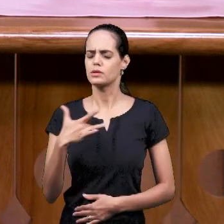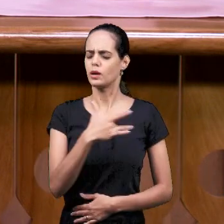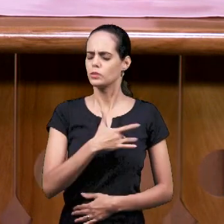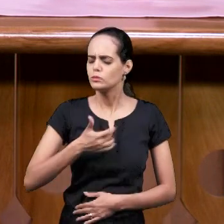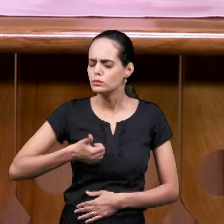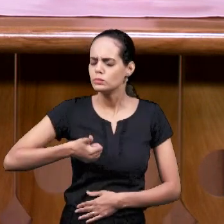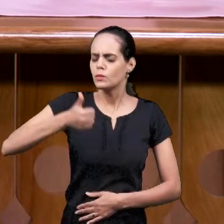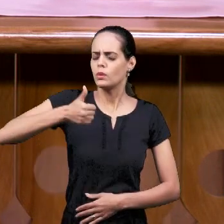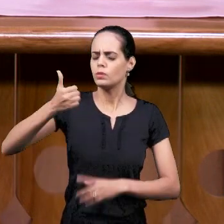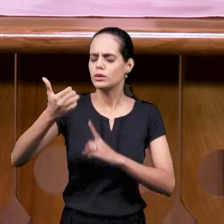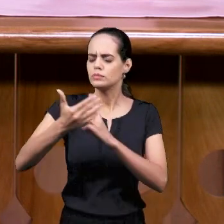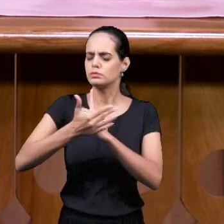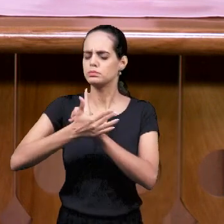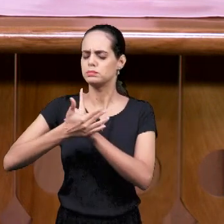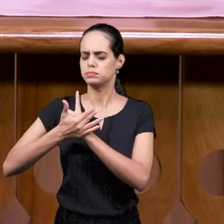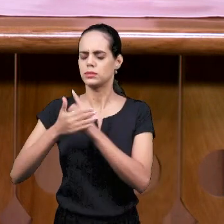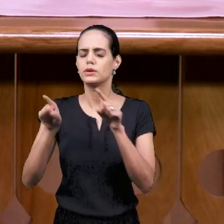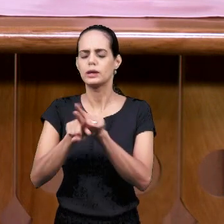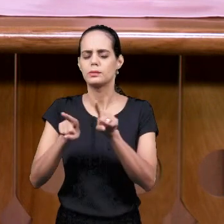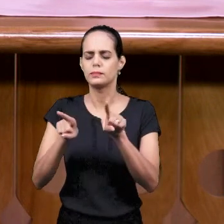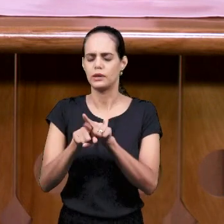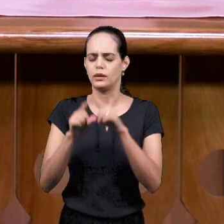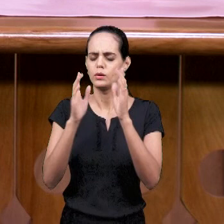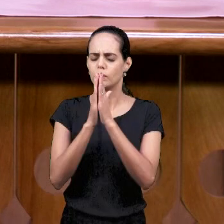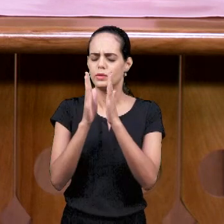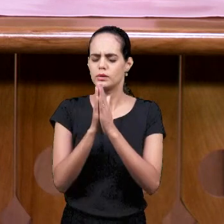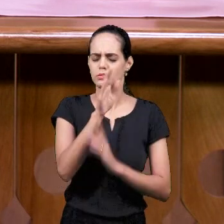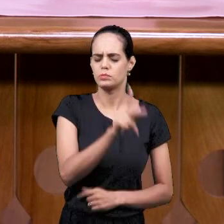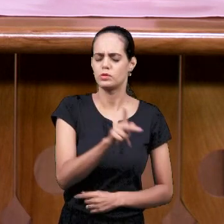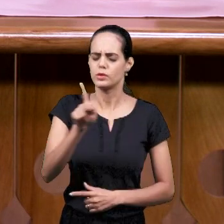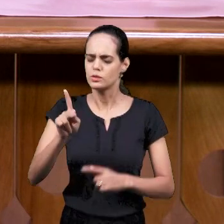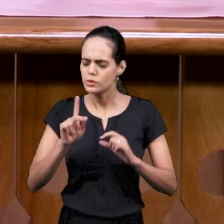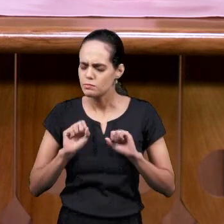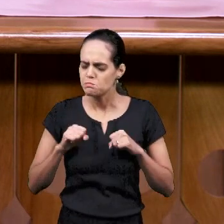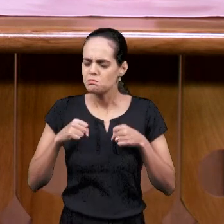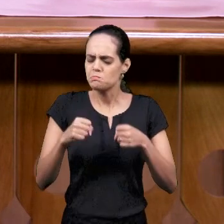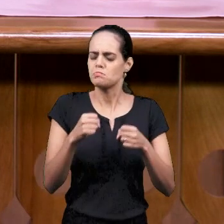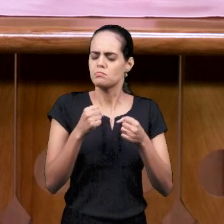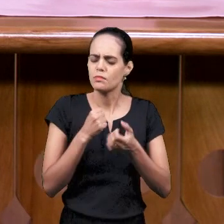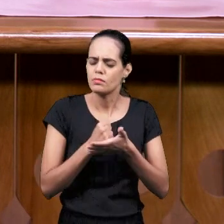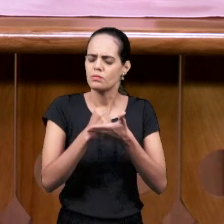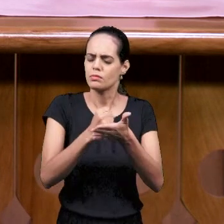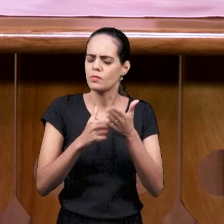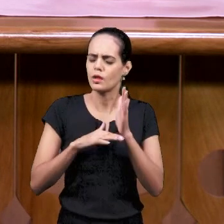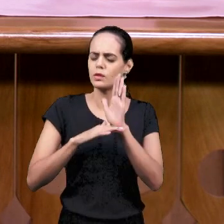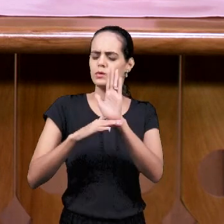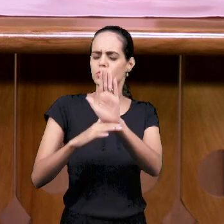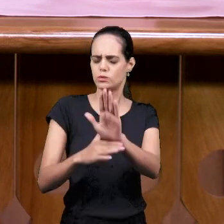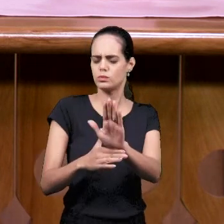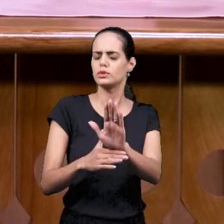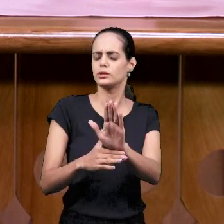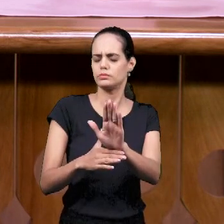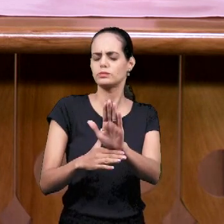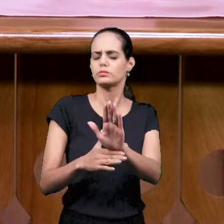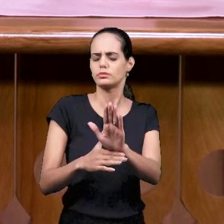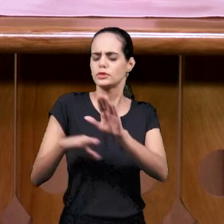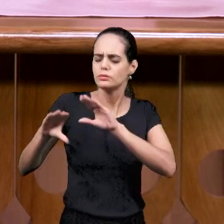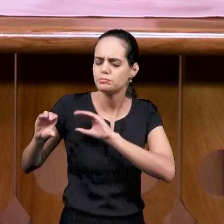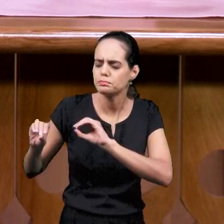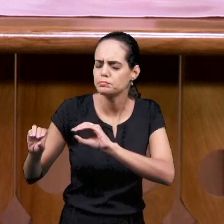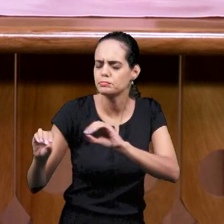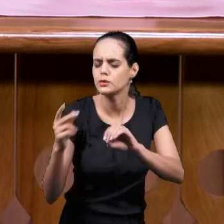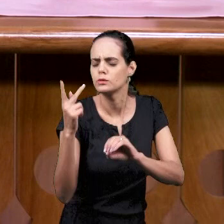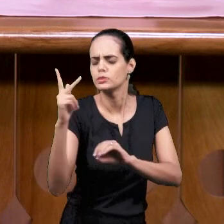avec santé, sous la protection du Seigneur. Nous prions aussi pour les professeurs, afin que tu puisses rendre capable tes